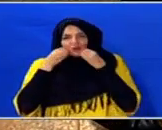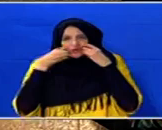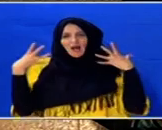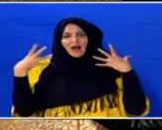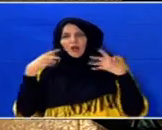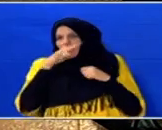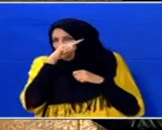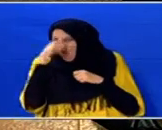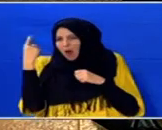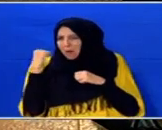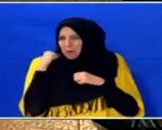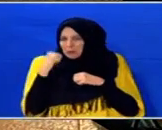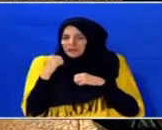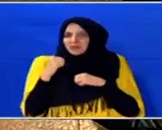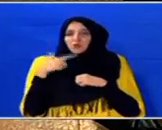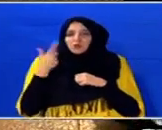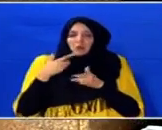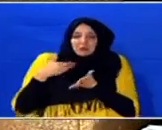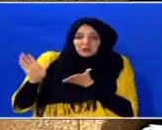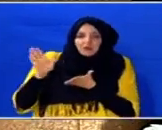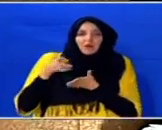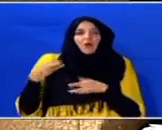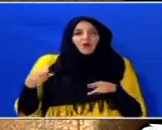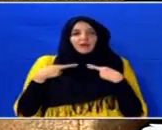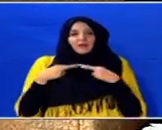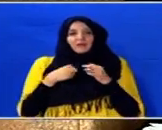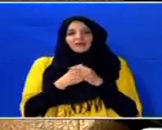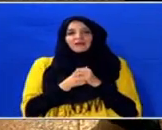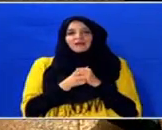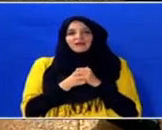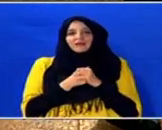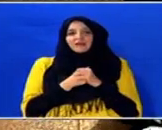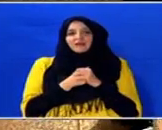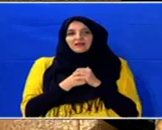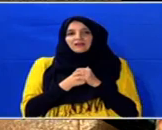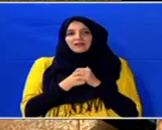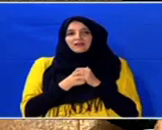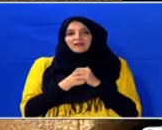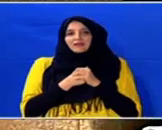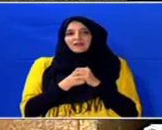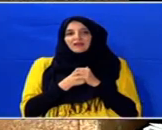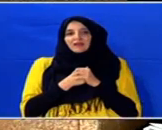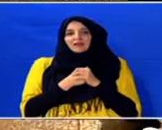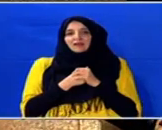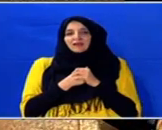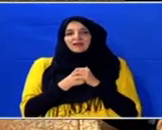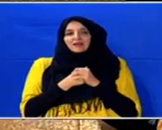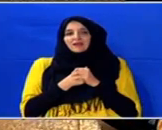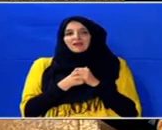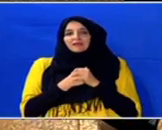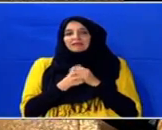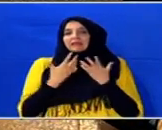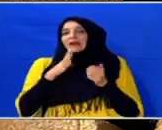المنزل ويرجع مرة ثانية. وأنا تانيك نسأل يعني في نفس السؤال تاع الأخت أمل، يعني حكم اقتناء مثل